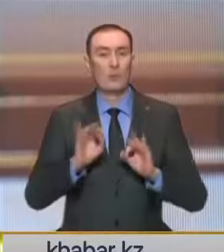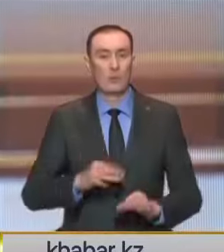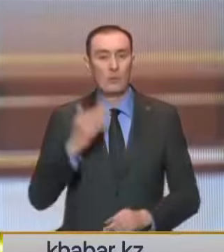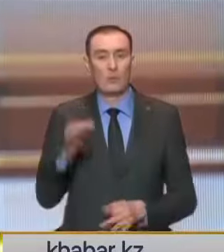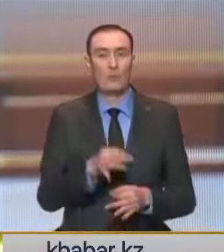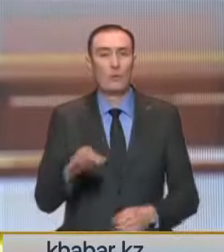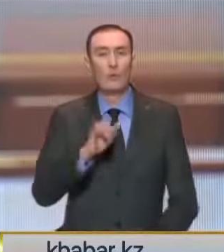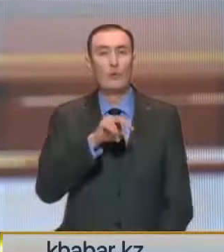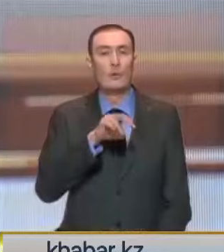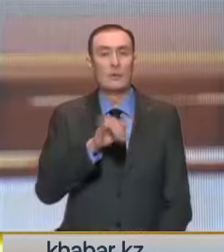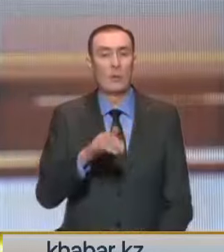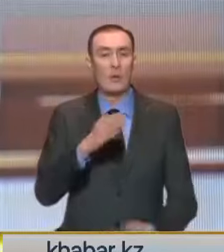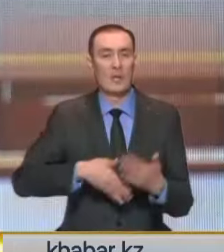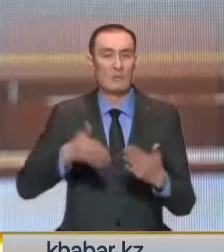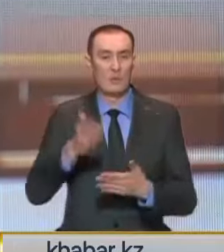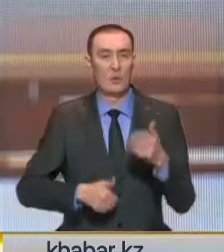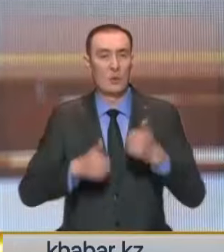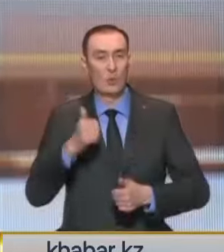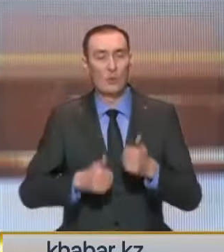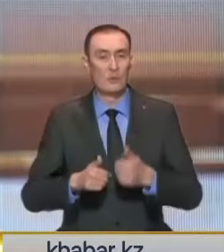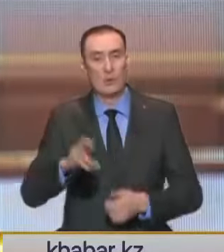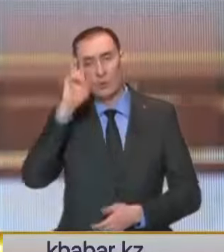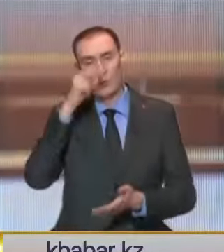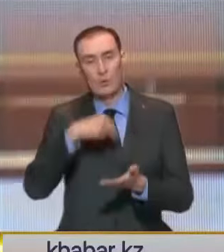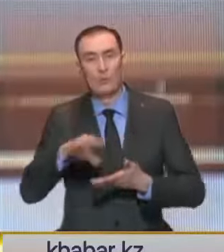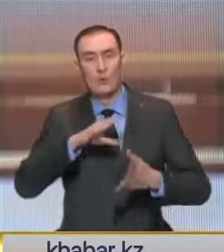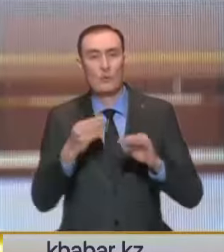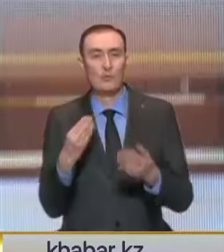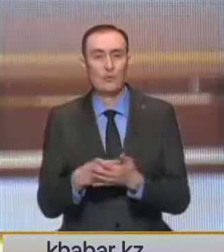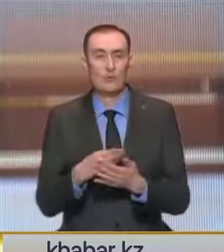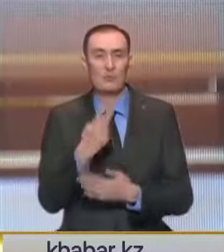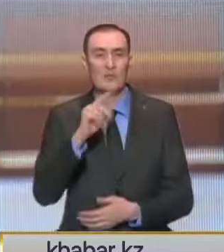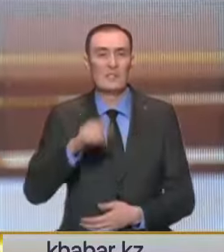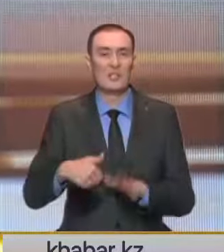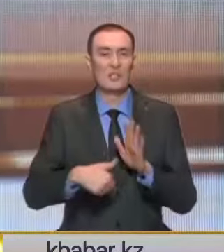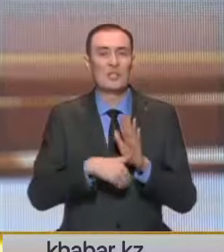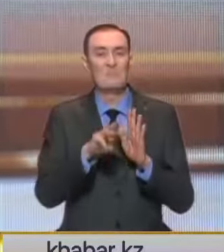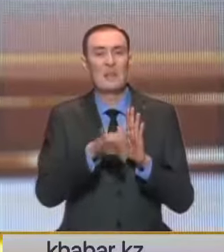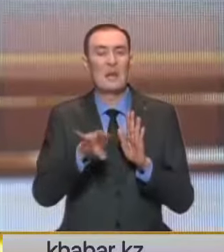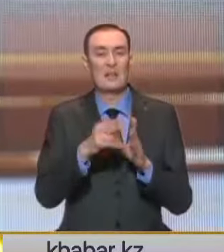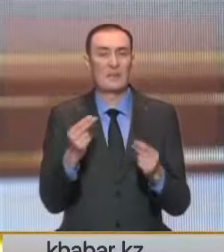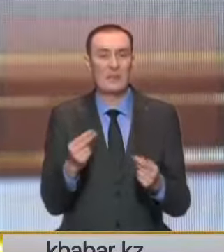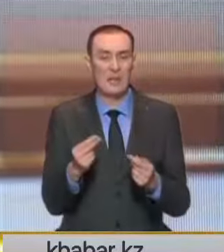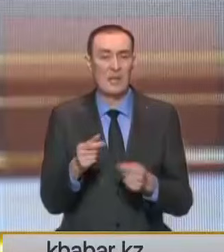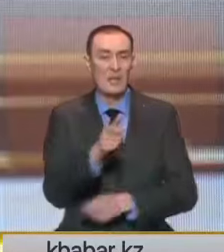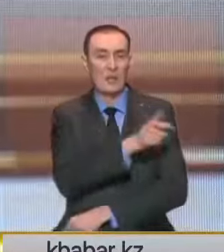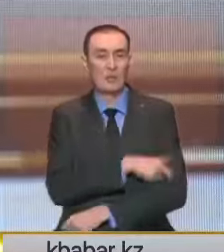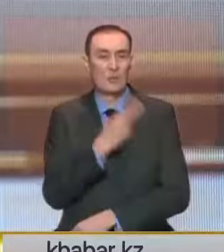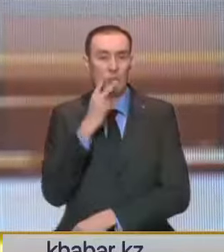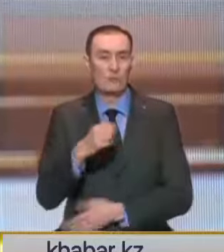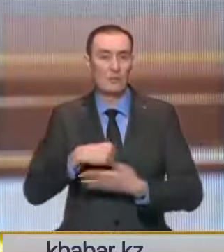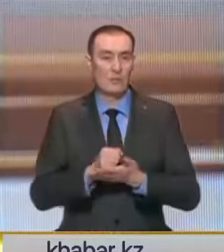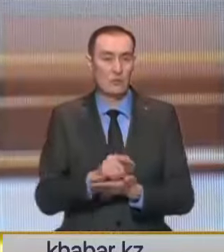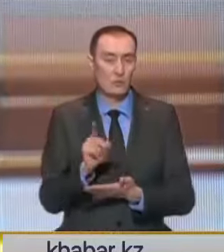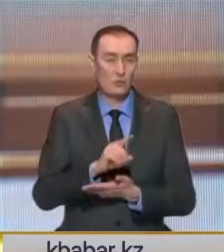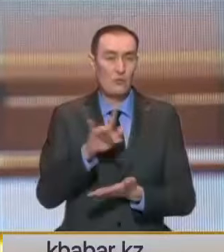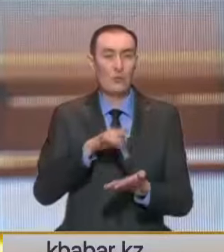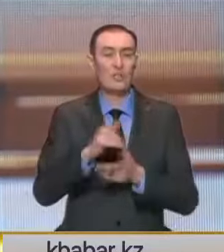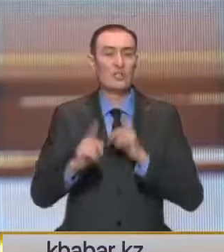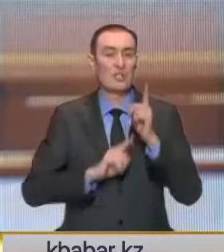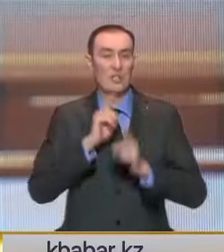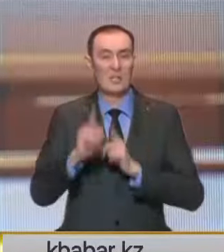Прокуратура области Улытау отменила несколько конкурсов на госзакупки на общую сумму 2,6 миллиардов тенге. Надзорный орган установил, что